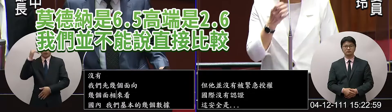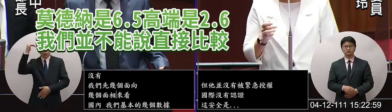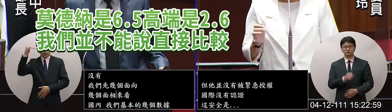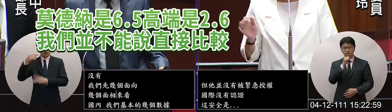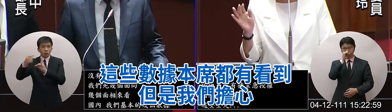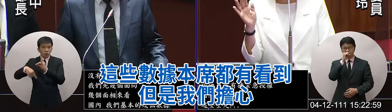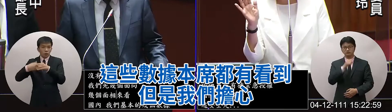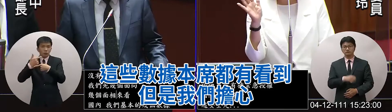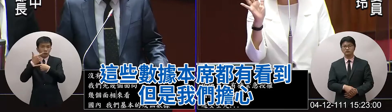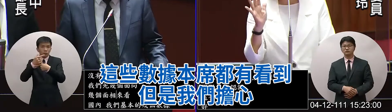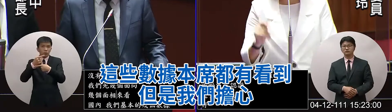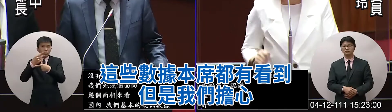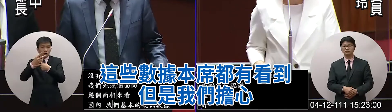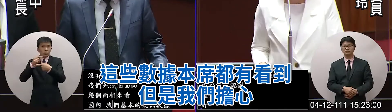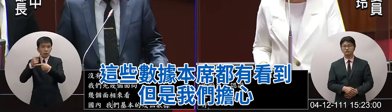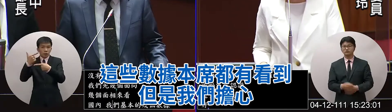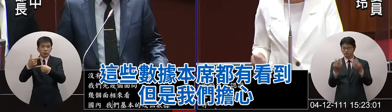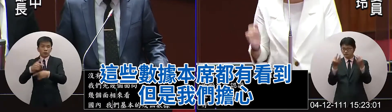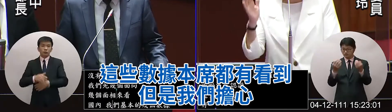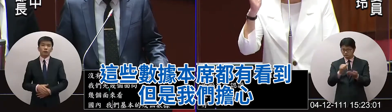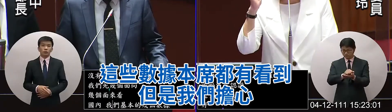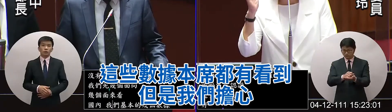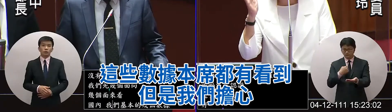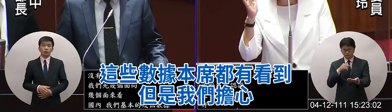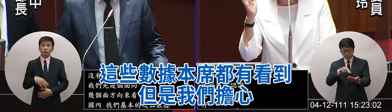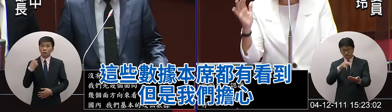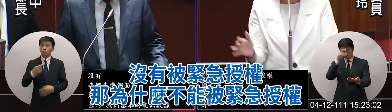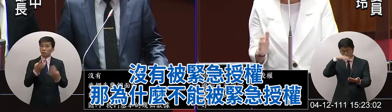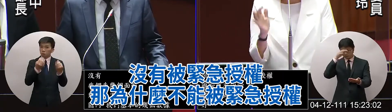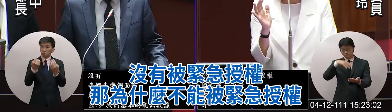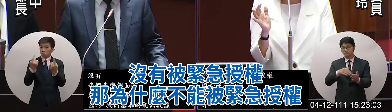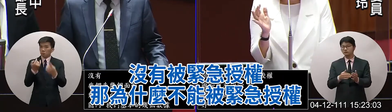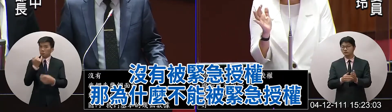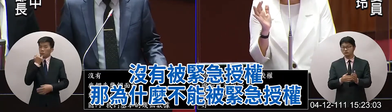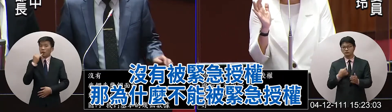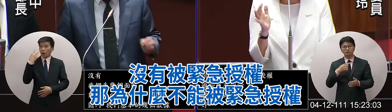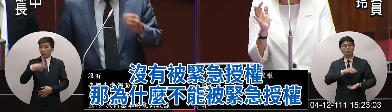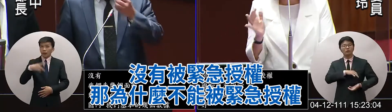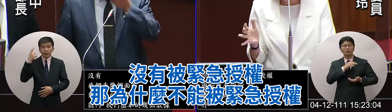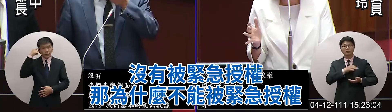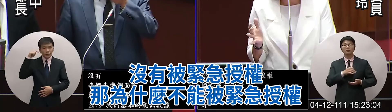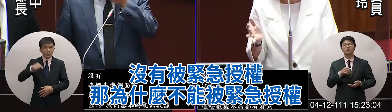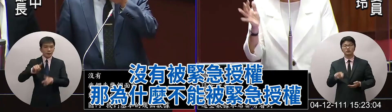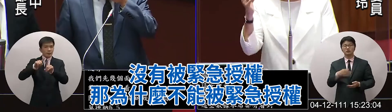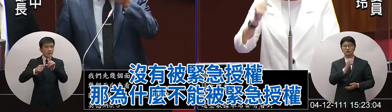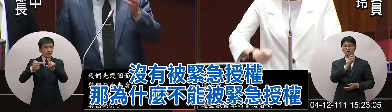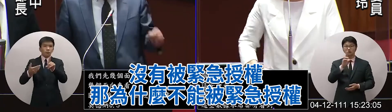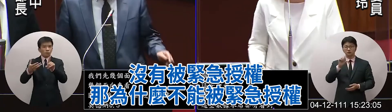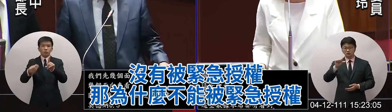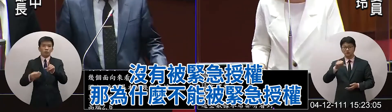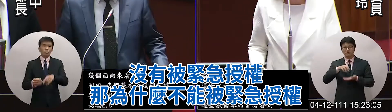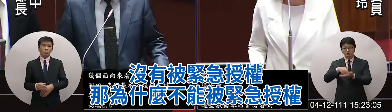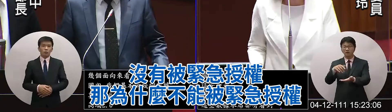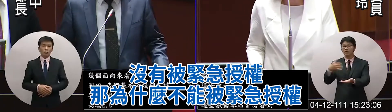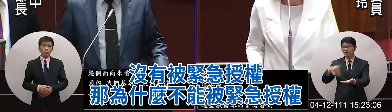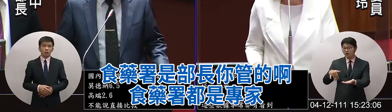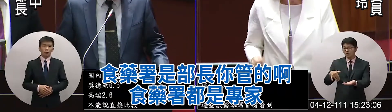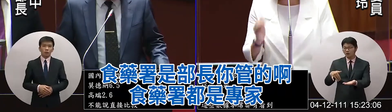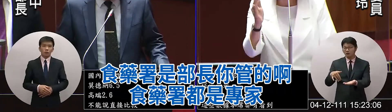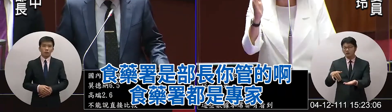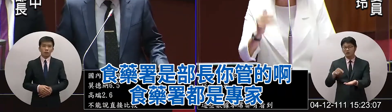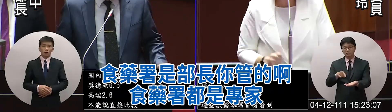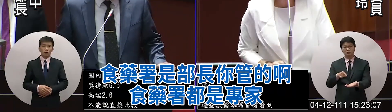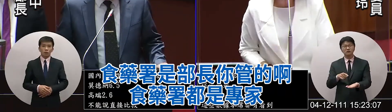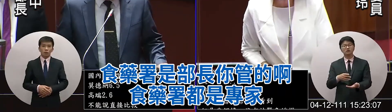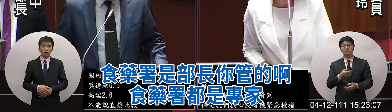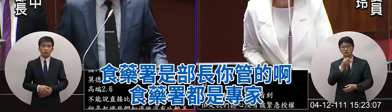直接比较。 这些数据本期都有看到，但是 我 们担心 没有 被紧急授权。那为什么不能被紧急授权？食